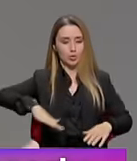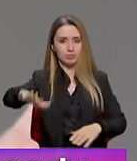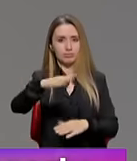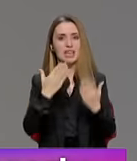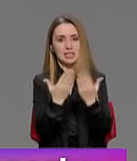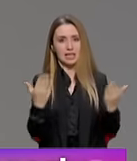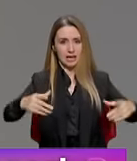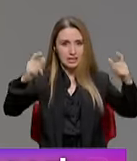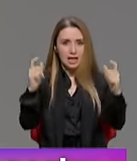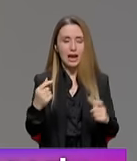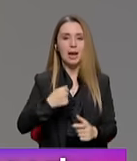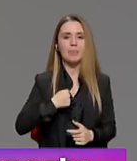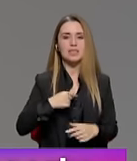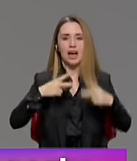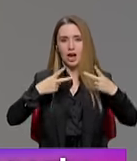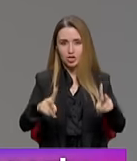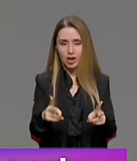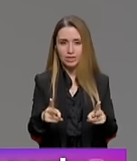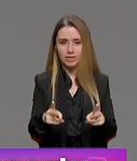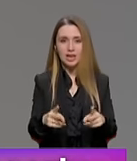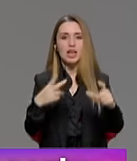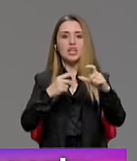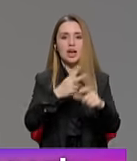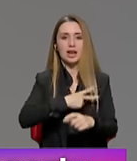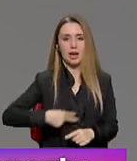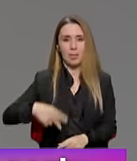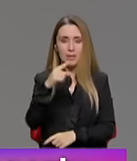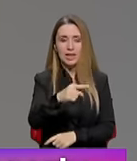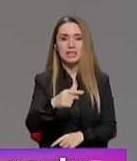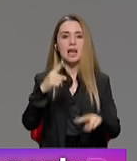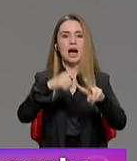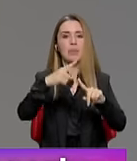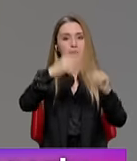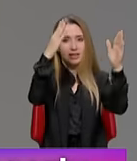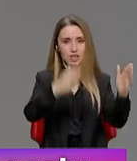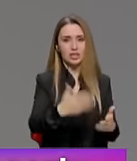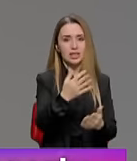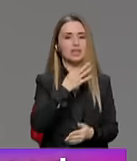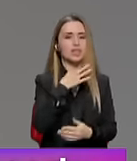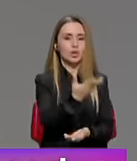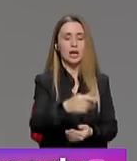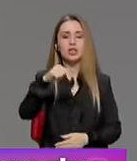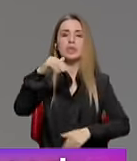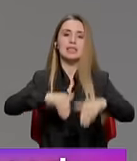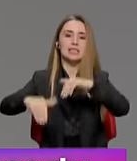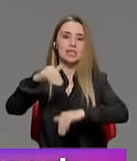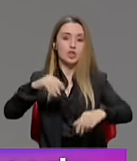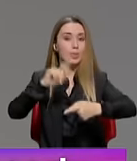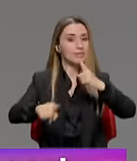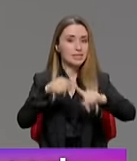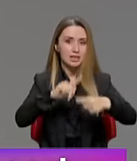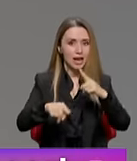bu sergi alanını bizlere açan Eee Çankaya belediyesi' ve Alper taşde şimdi seçim siyaset